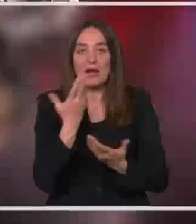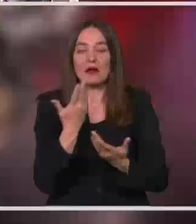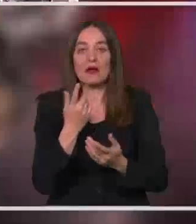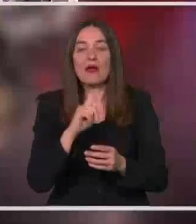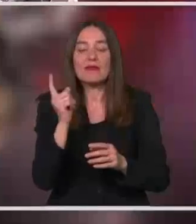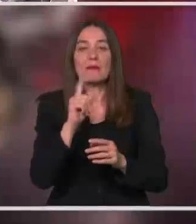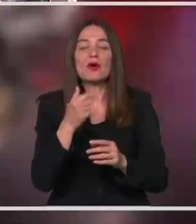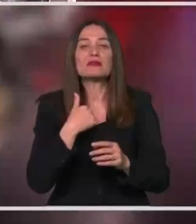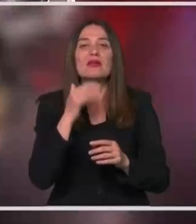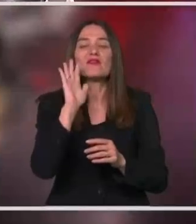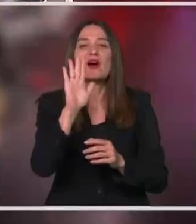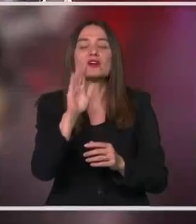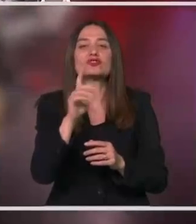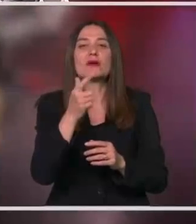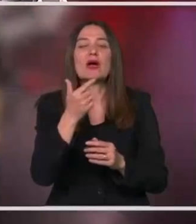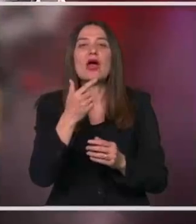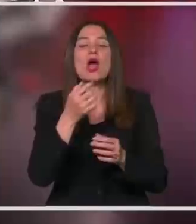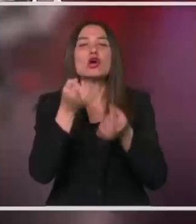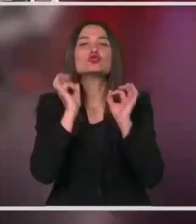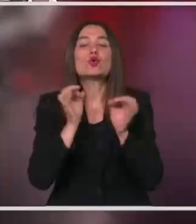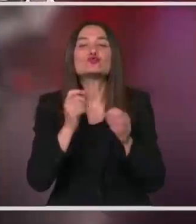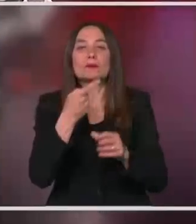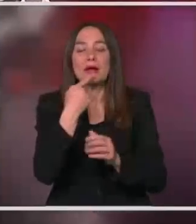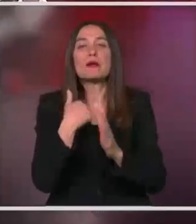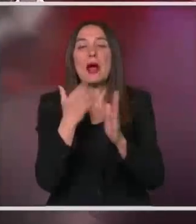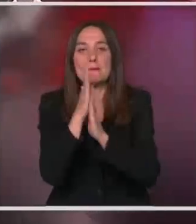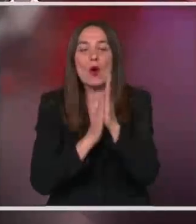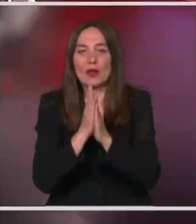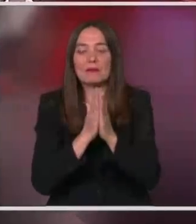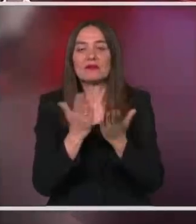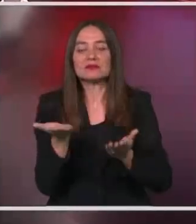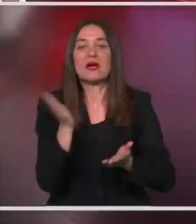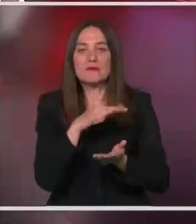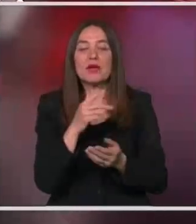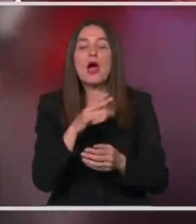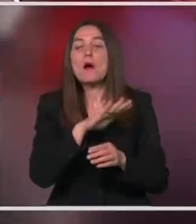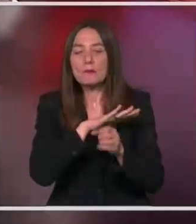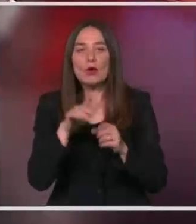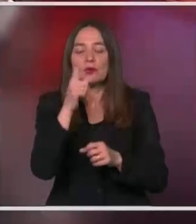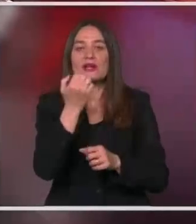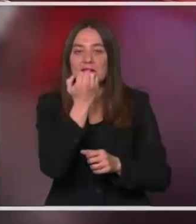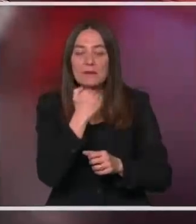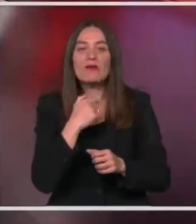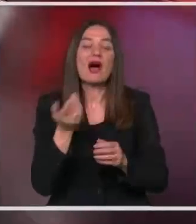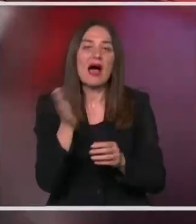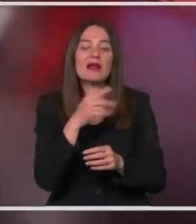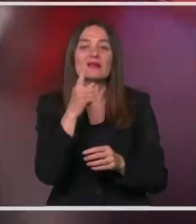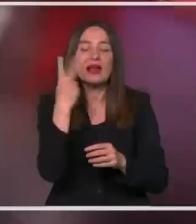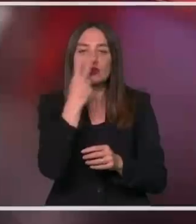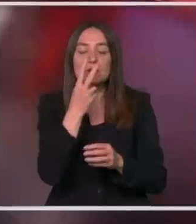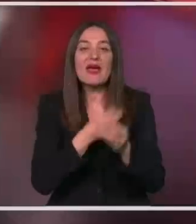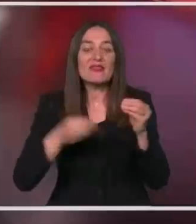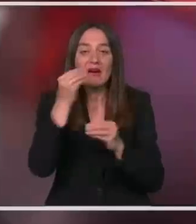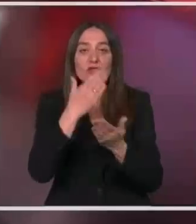da se služite vašim stručnim terminima, molim vas. Potpuno ste u pravu, ali evo da razumemo. Dakle, najveći deo